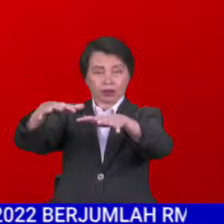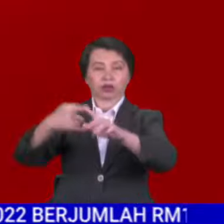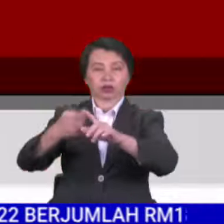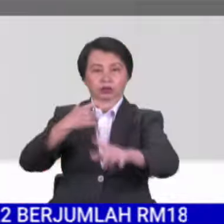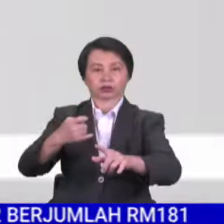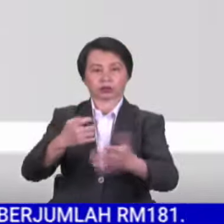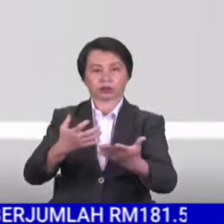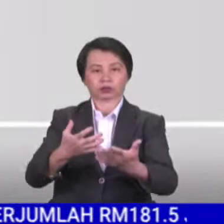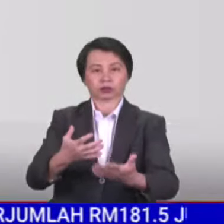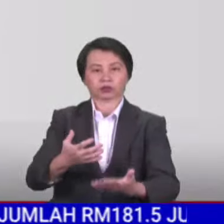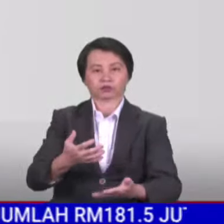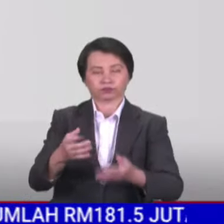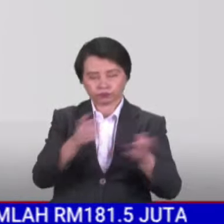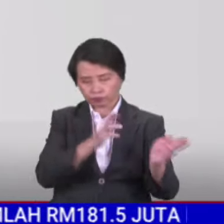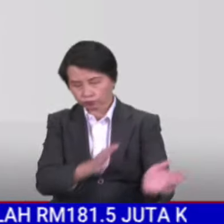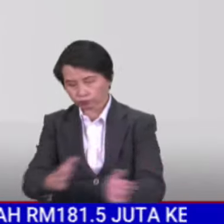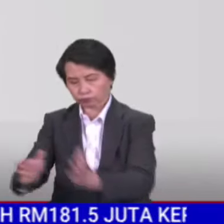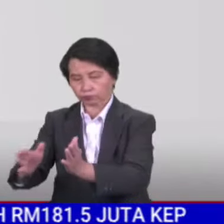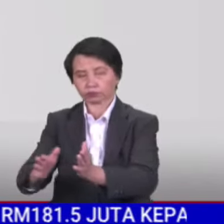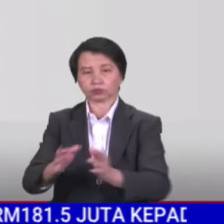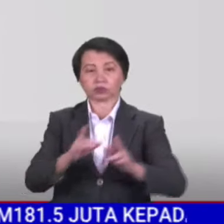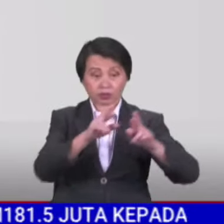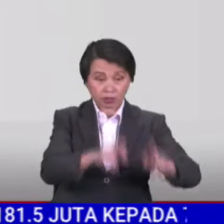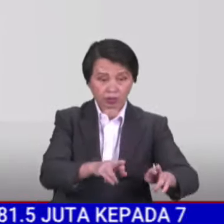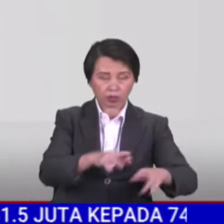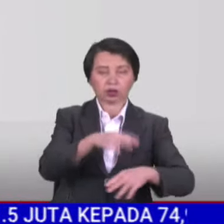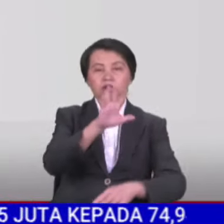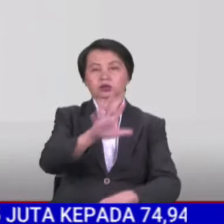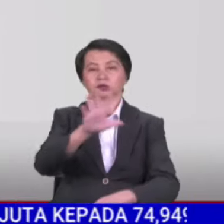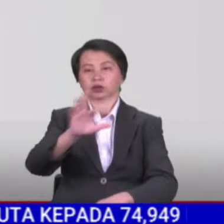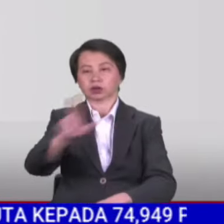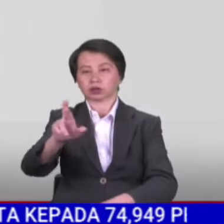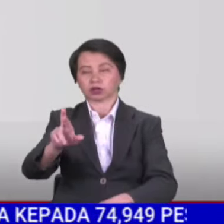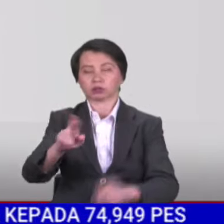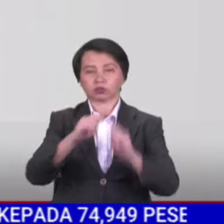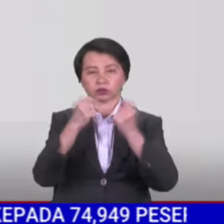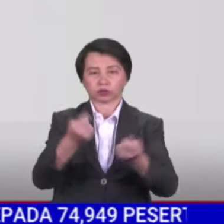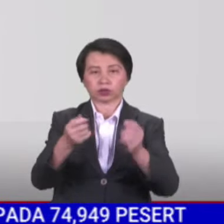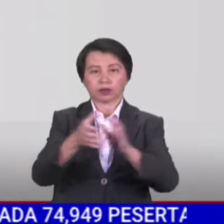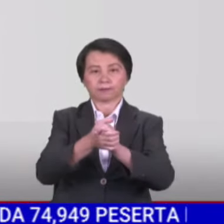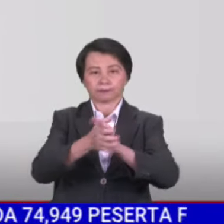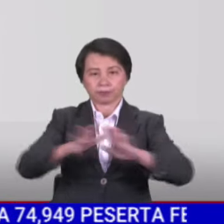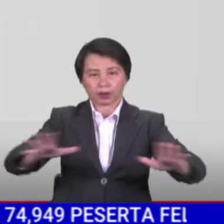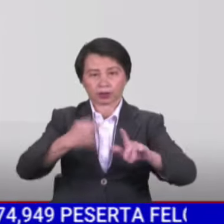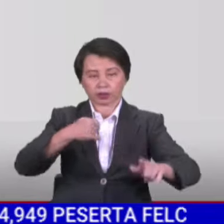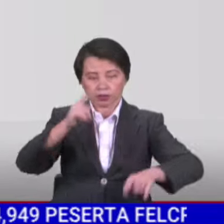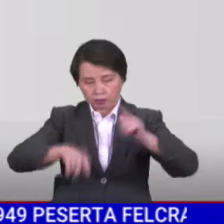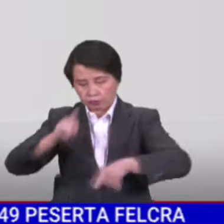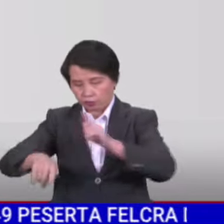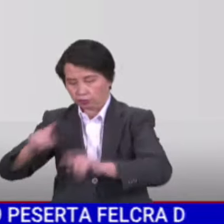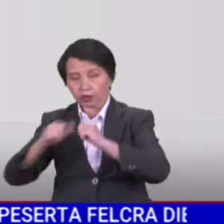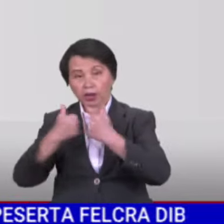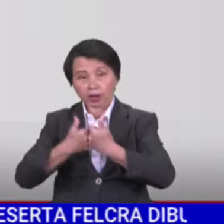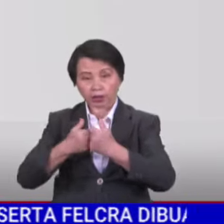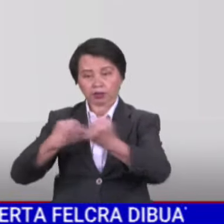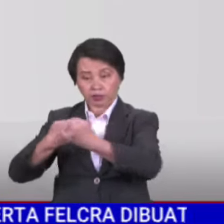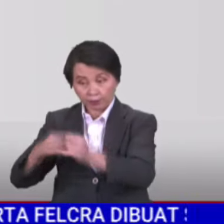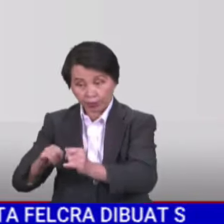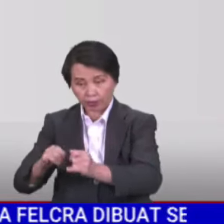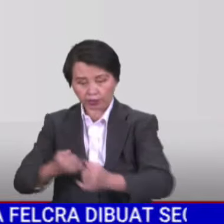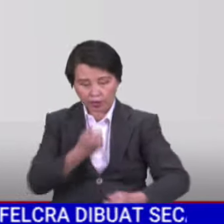segi mobilisasi sumber manusia, lebih 55,000 anggota pasukan penyelamat daripada pelbagai agensi dan jabatan